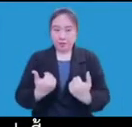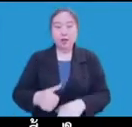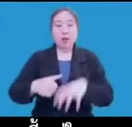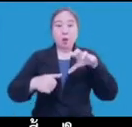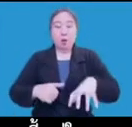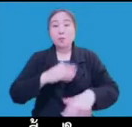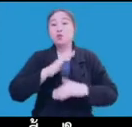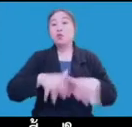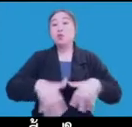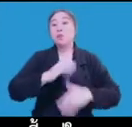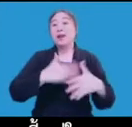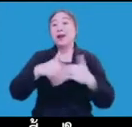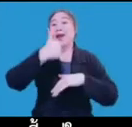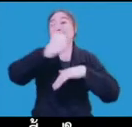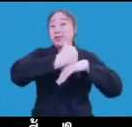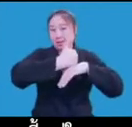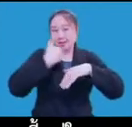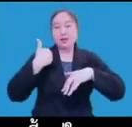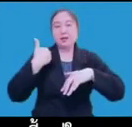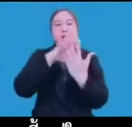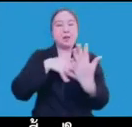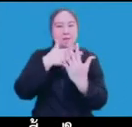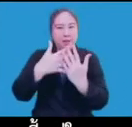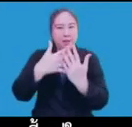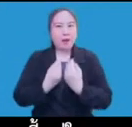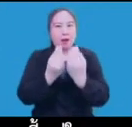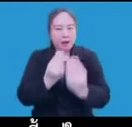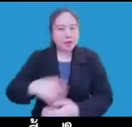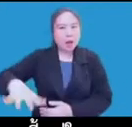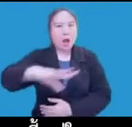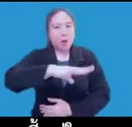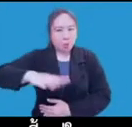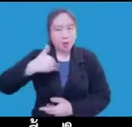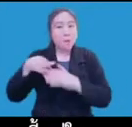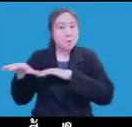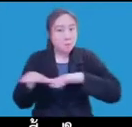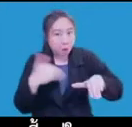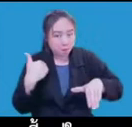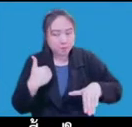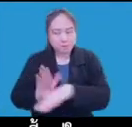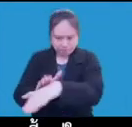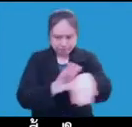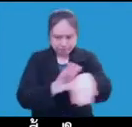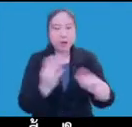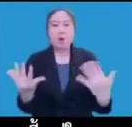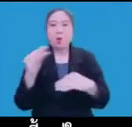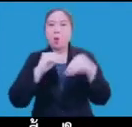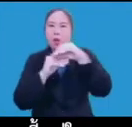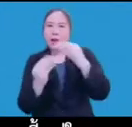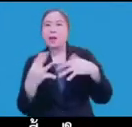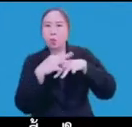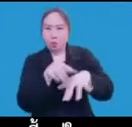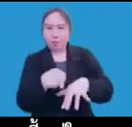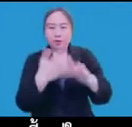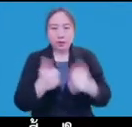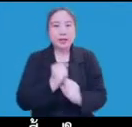ที่ดีกรมการพัฒนาชุมชนท่านก็มีนโยบายที่จะให้ทุกคนที่มีความพร้อมนะคะเข้าร่วมโครงการได้หมดตอนนี้นะคะเ